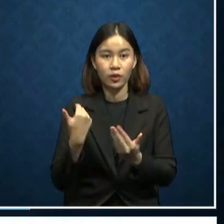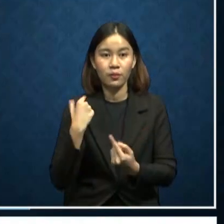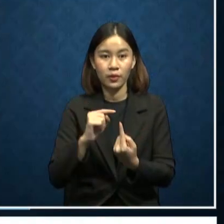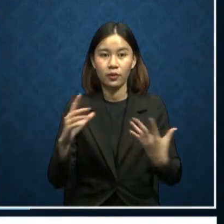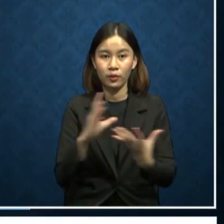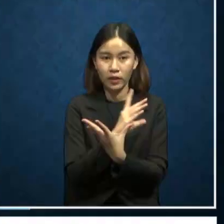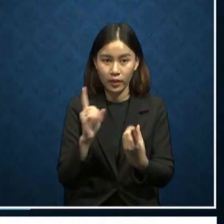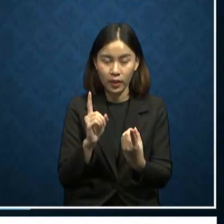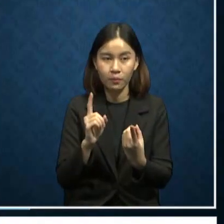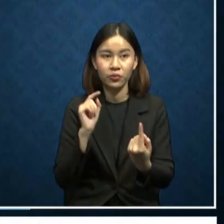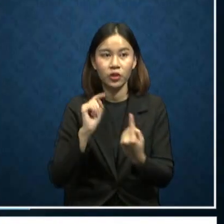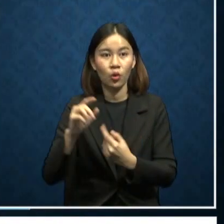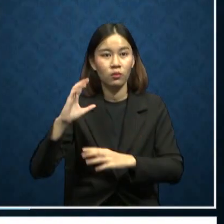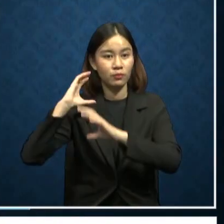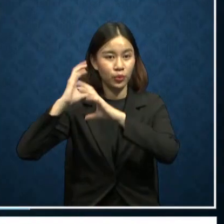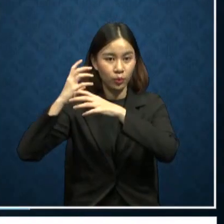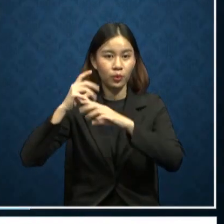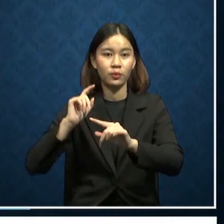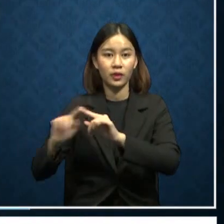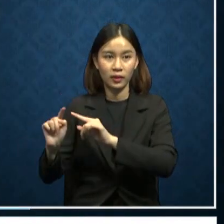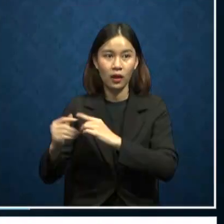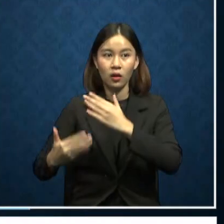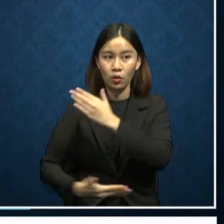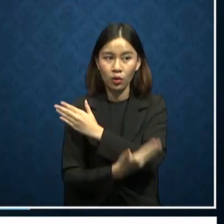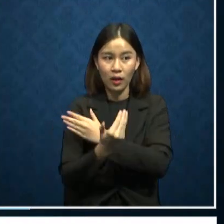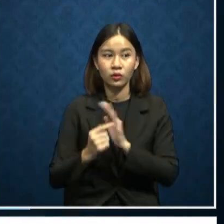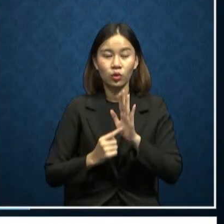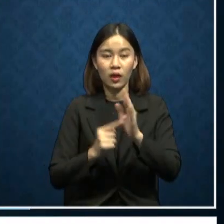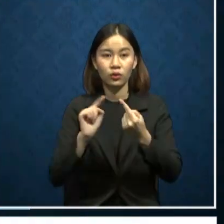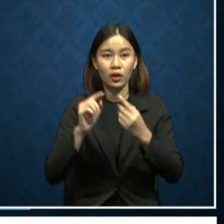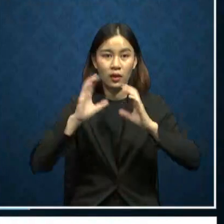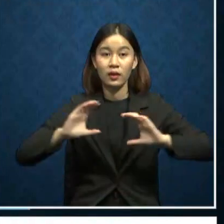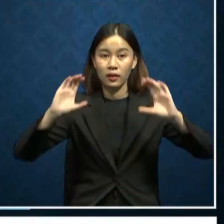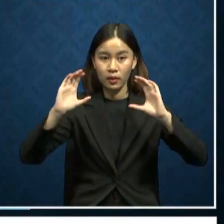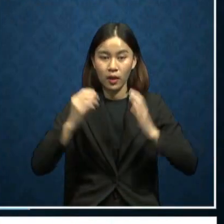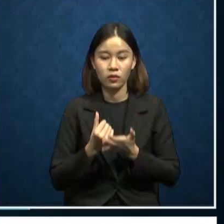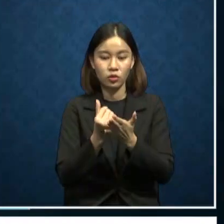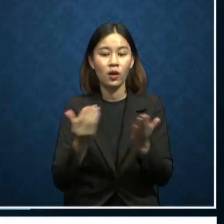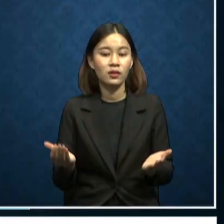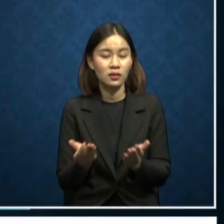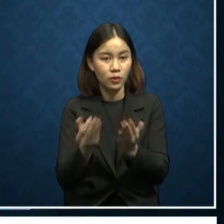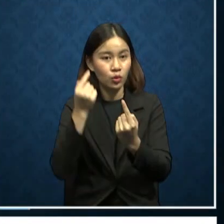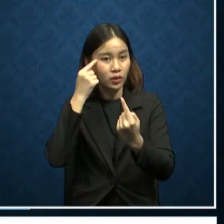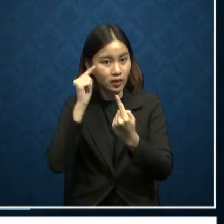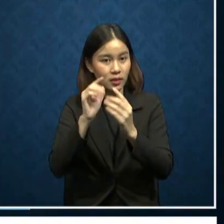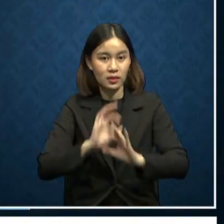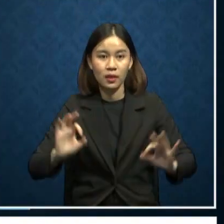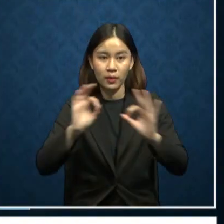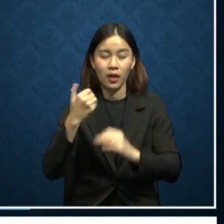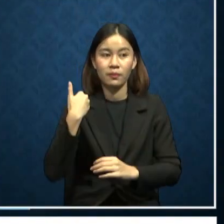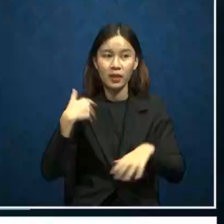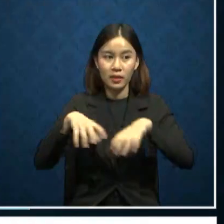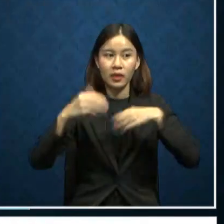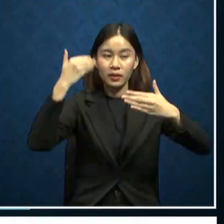วัฒนธรรมเรื่องของภาพยนตร์ต่างๆนะครับโอกาสก็เช่นเรื่องของการที่รัฐบาลให้ความสำคัญมีการสนับสนุนมีการจัด